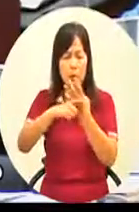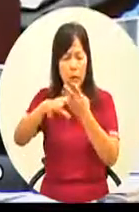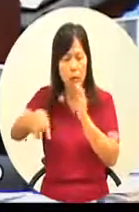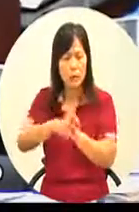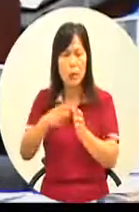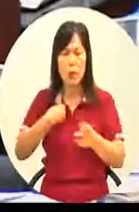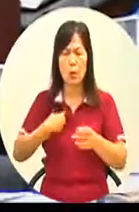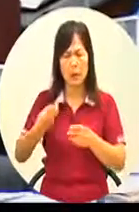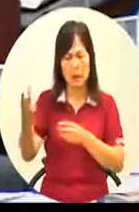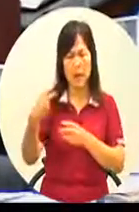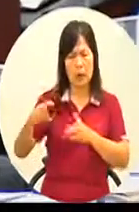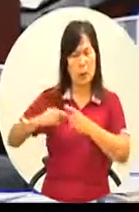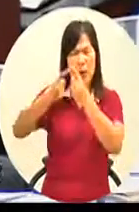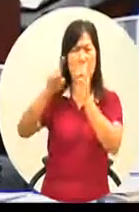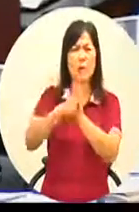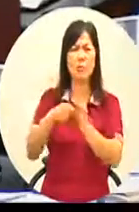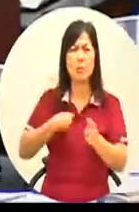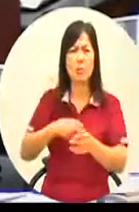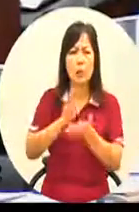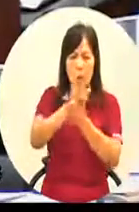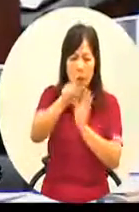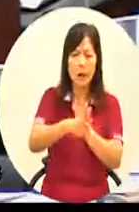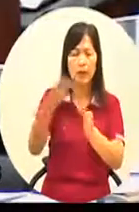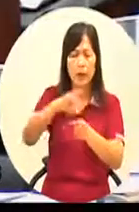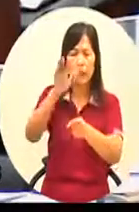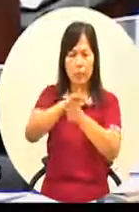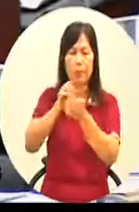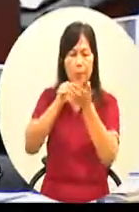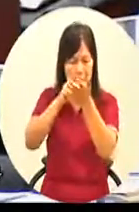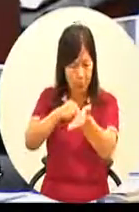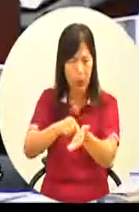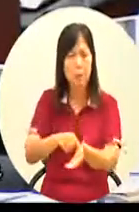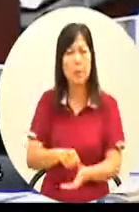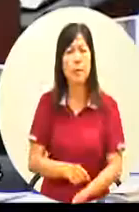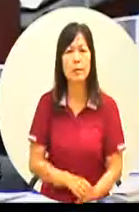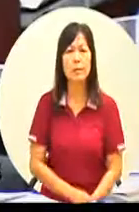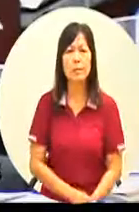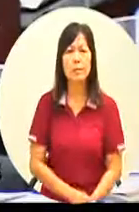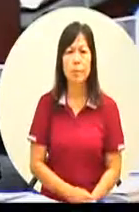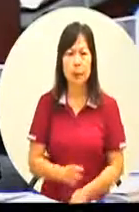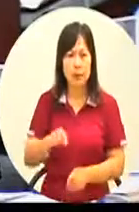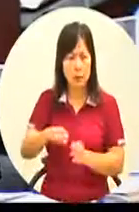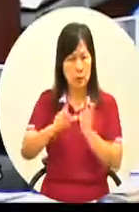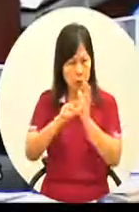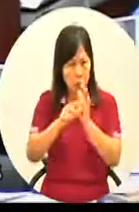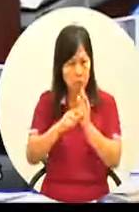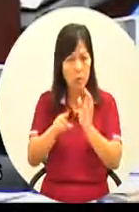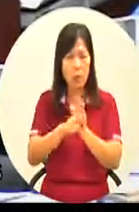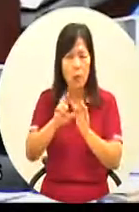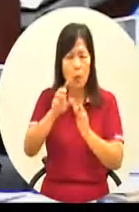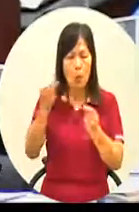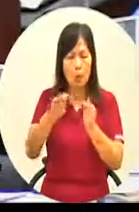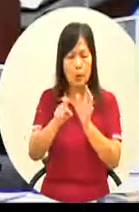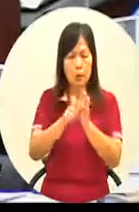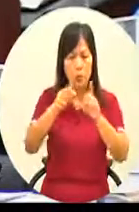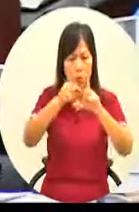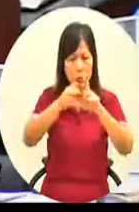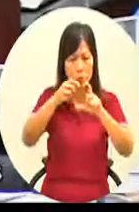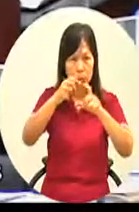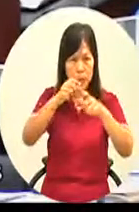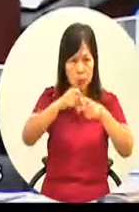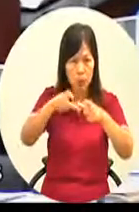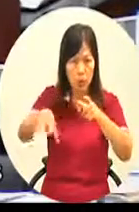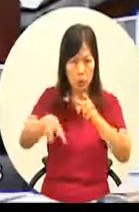哦，袂啊，才阁互补补起哩啊。所以讲，有时啊，吼，有时啊，按区按有些区公所技